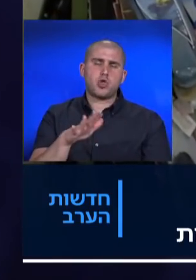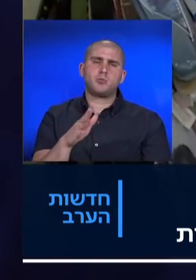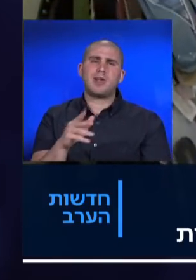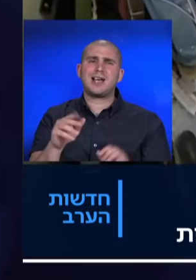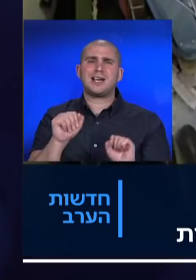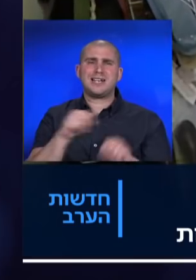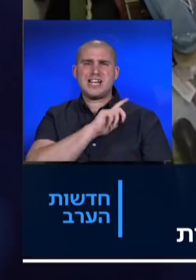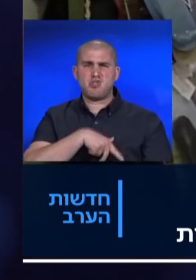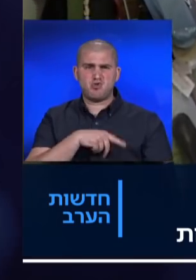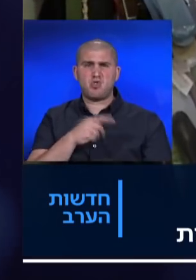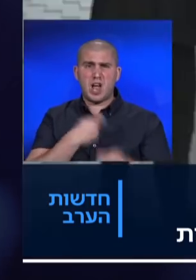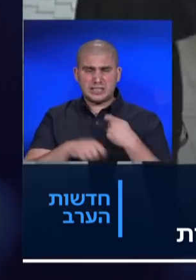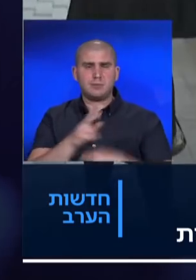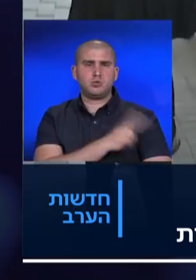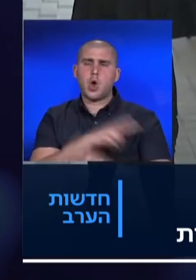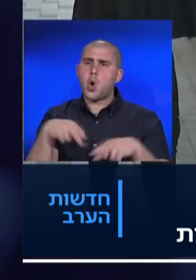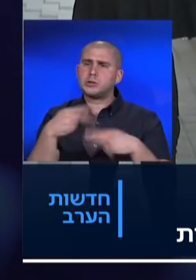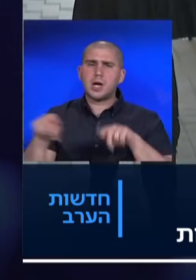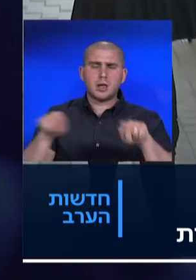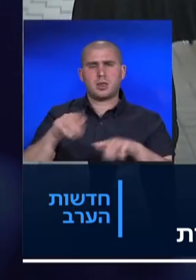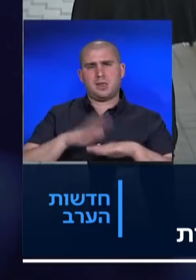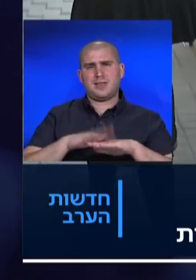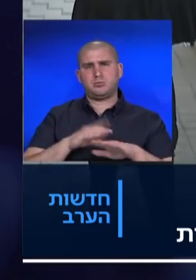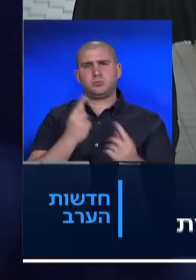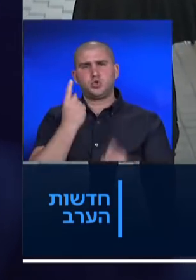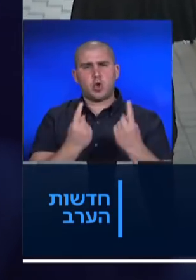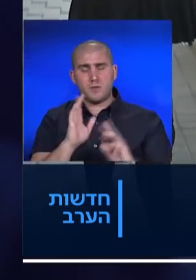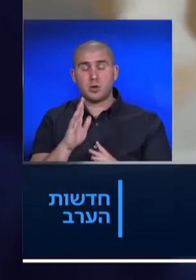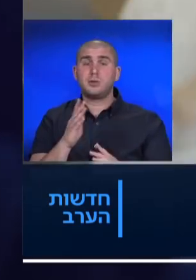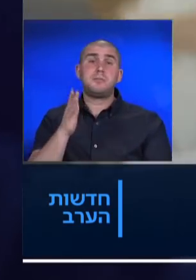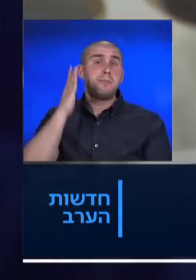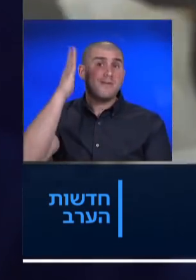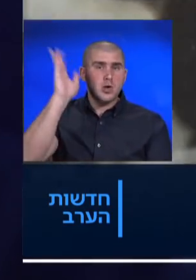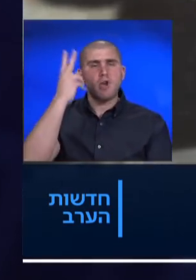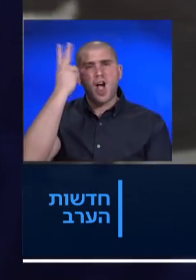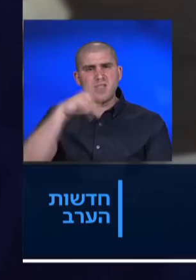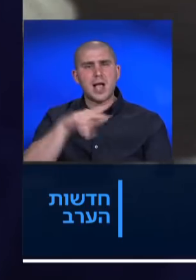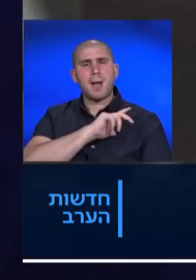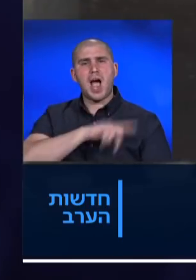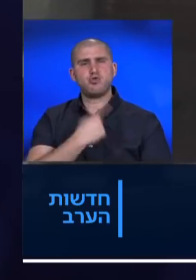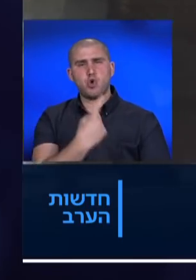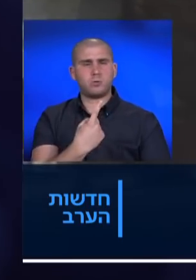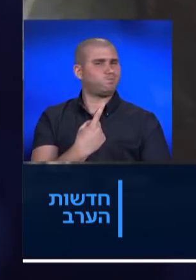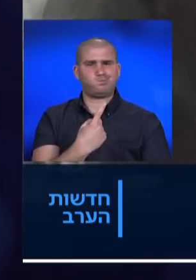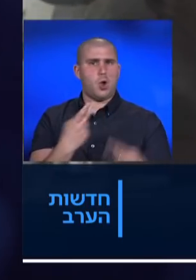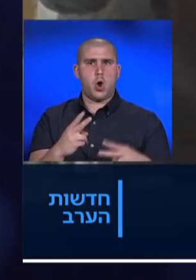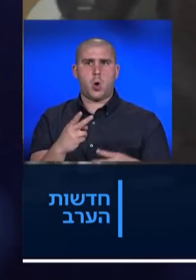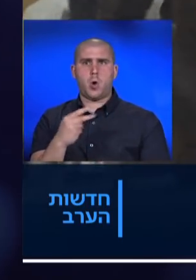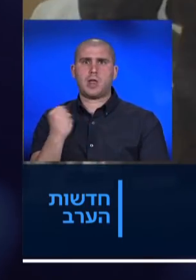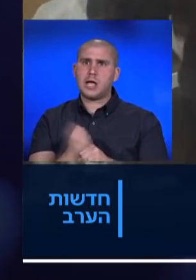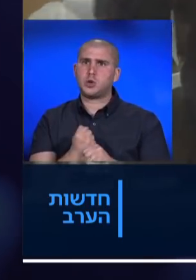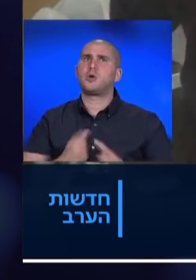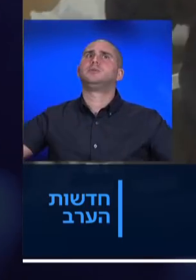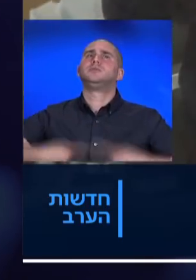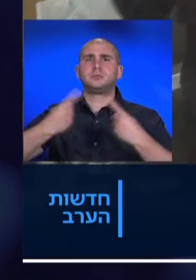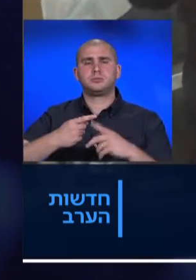לאט לאט למשימות שוטפות. בטווח הארוך יש הבנה שגם הרשויות המקומיות לא יוכלו לעסוק בזה, בטח לא ברזולוציה